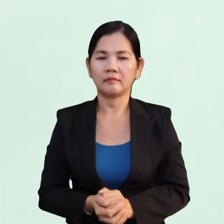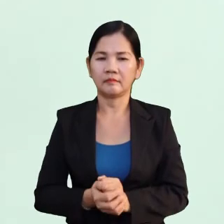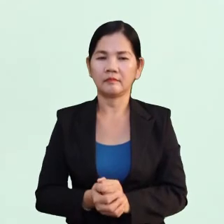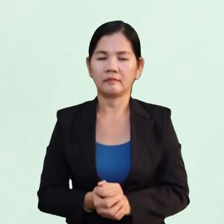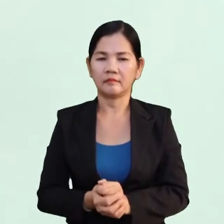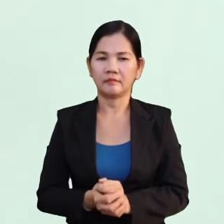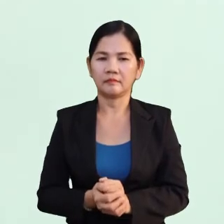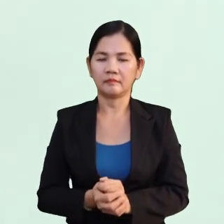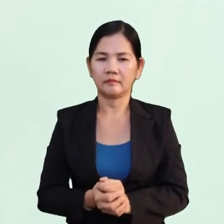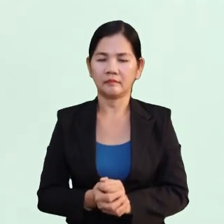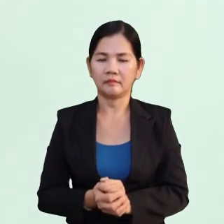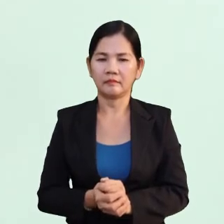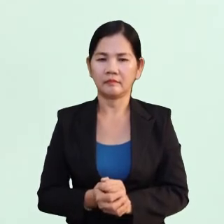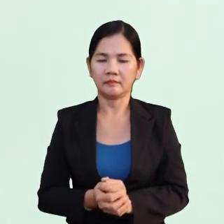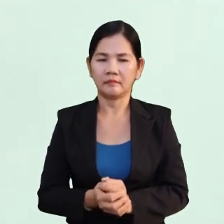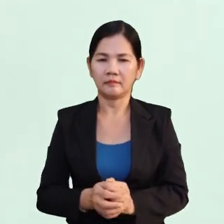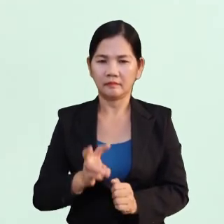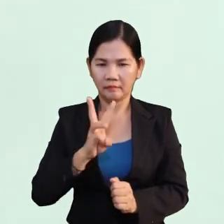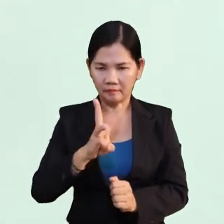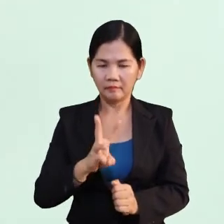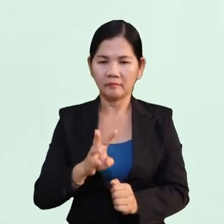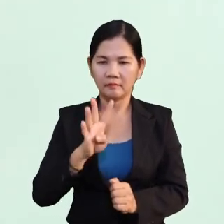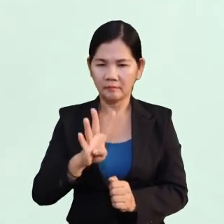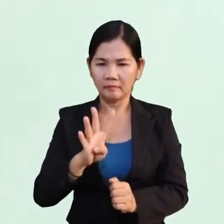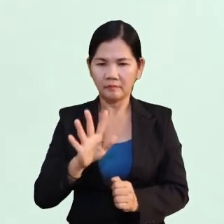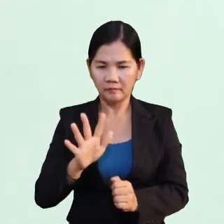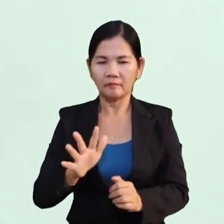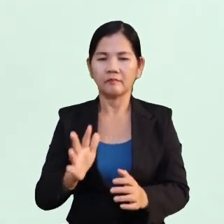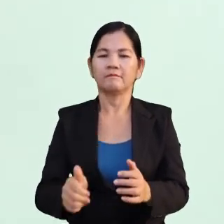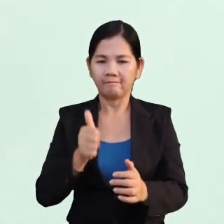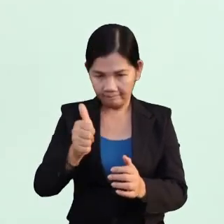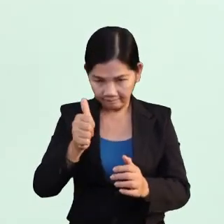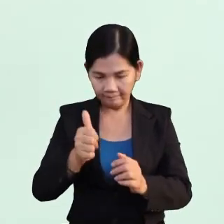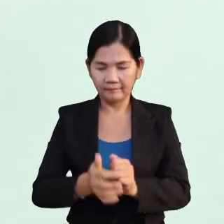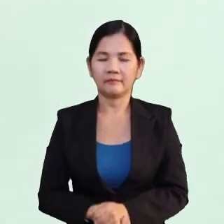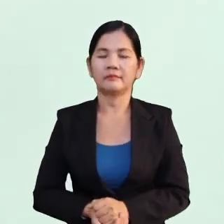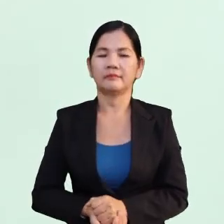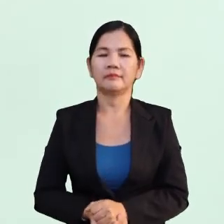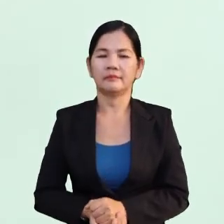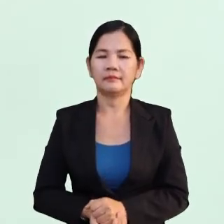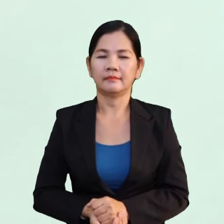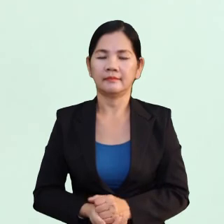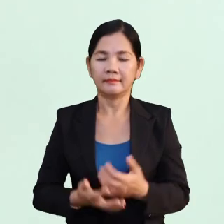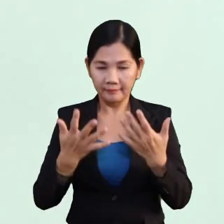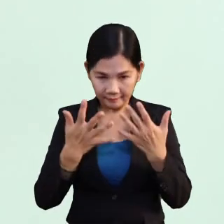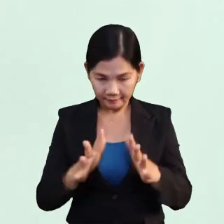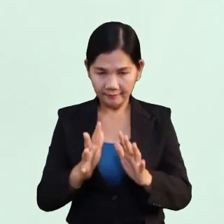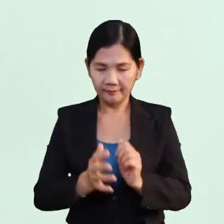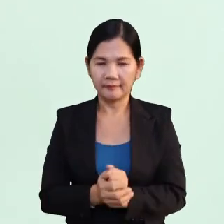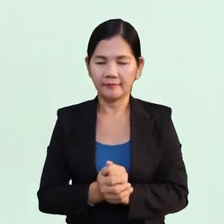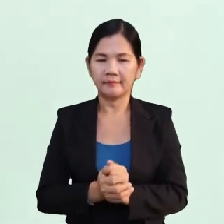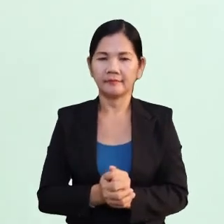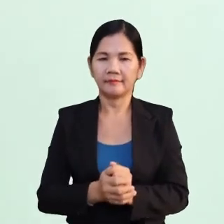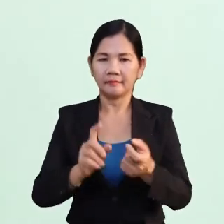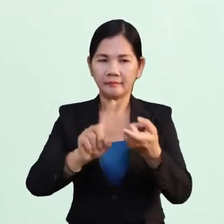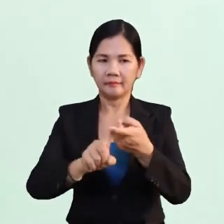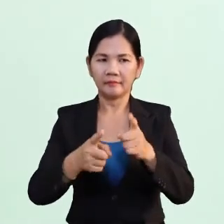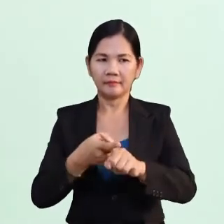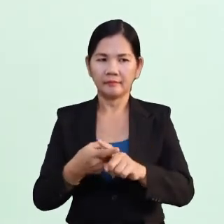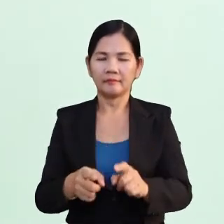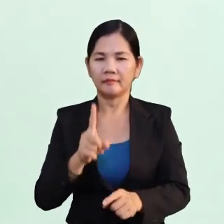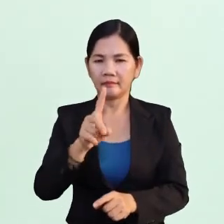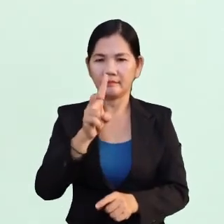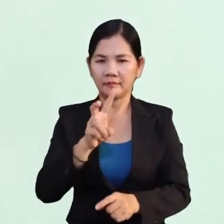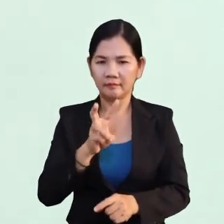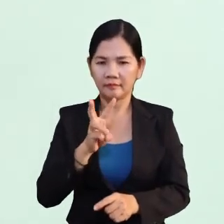ចាអញ្ចឹងកូនអាចរកលើសពី3បានកាន់តែល្អទៀតចារៀបរាល់ឲ្យឬនៅកូនសរសេរលេខ